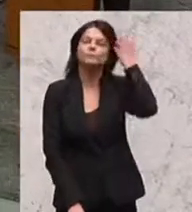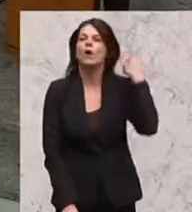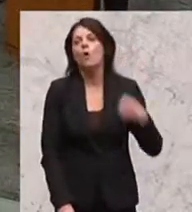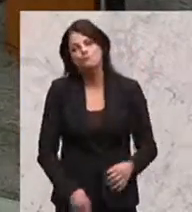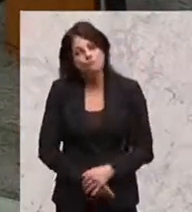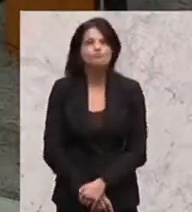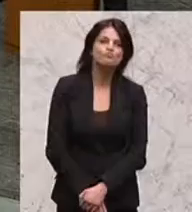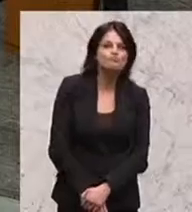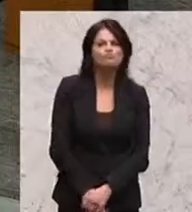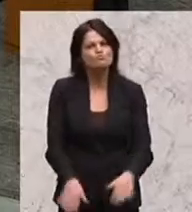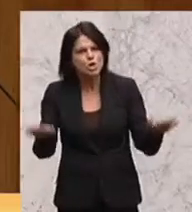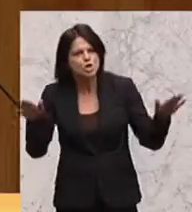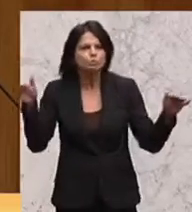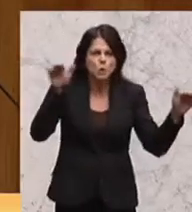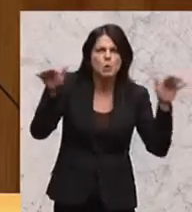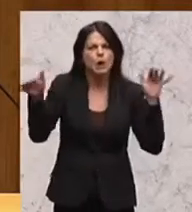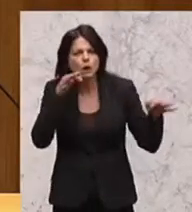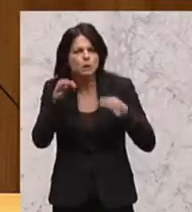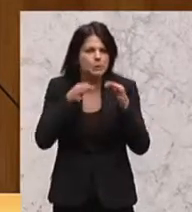Also, wir haben ja schon sehr viel gehört, aber